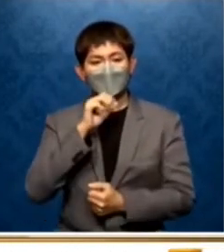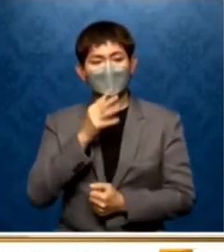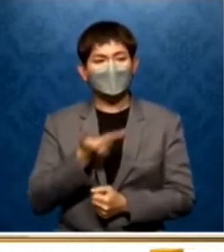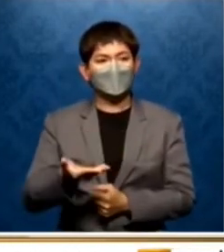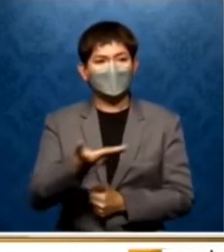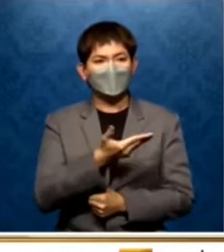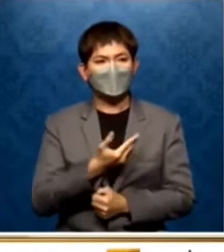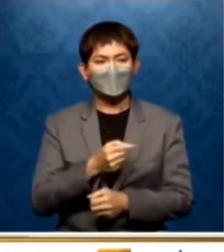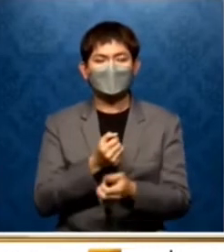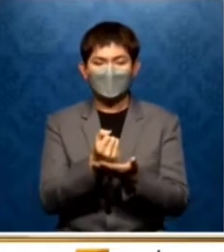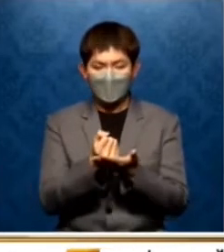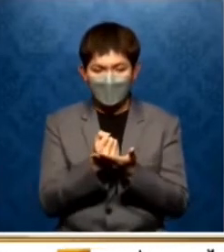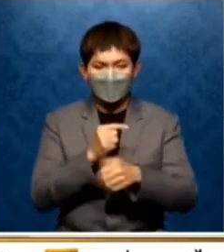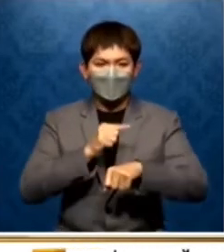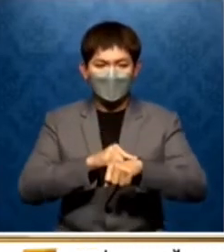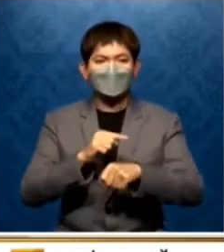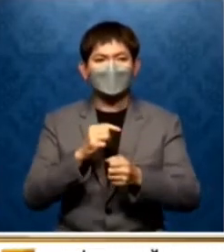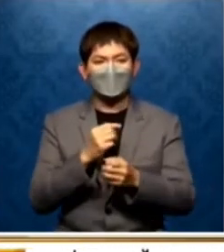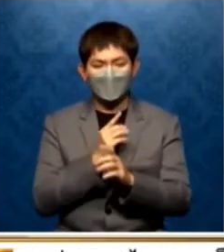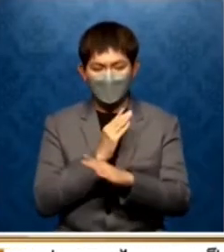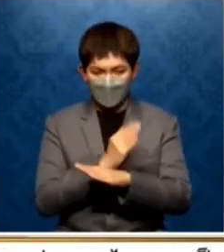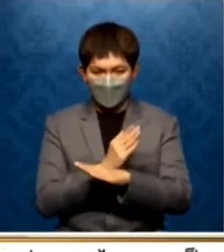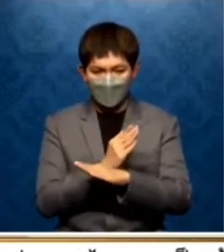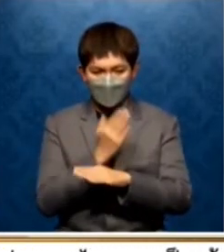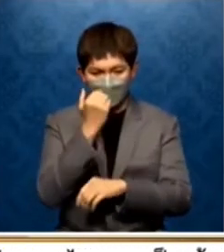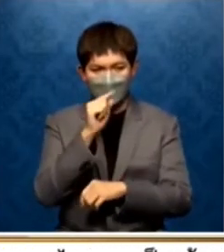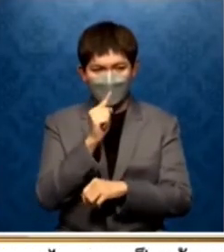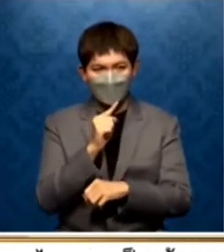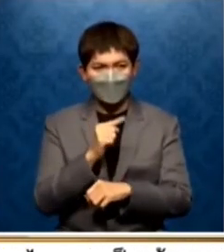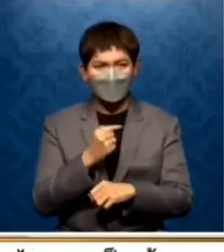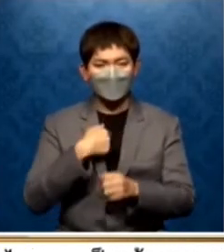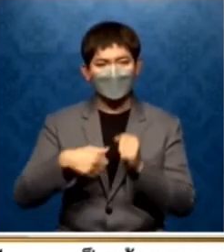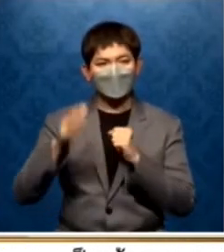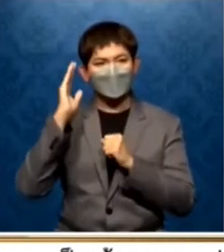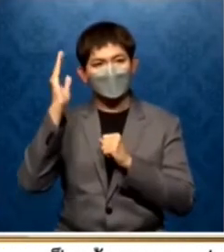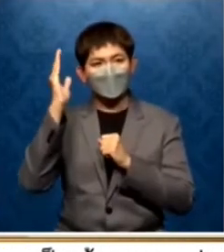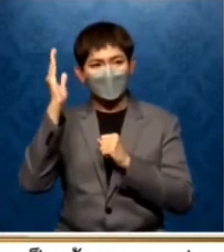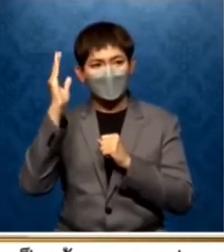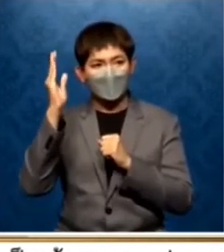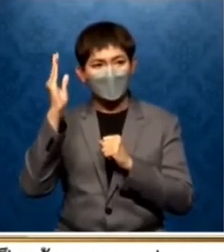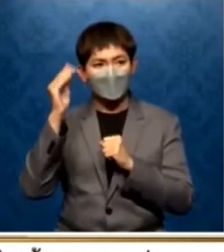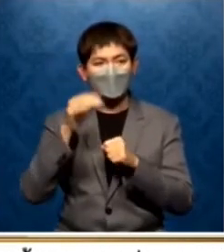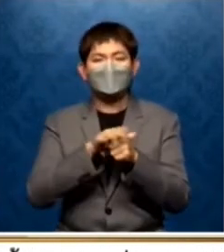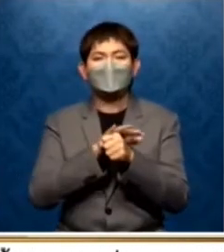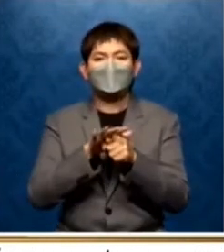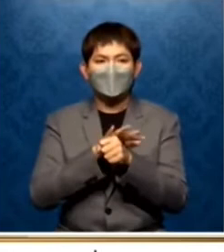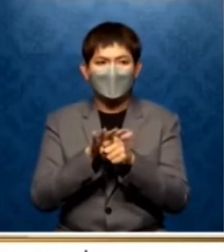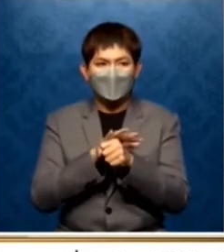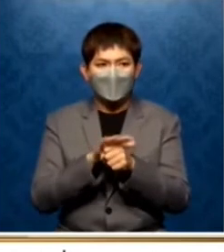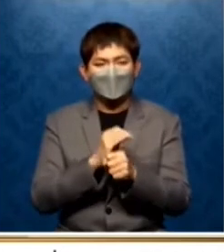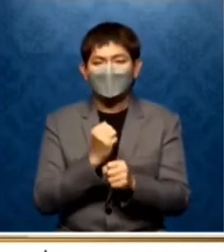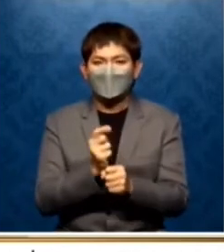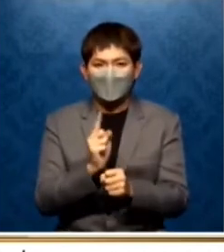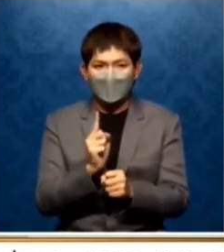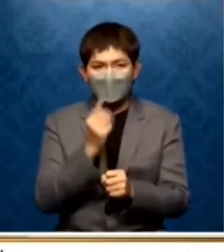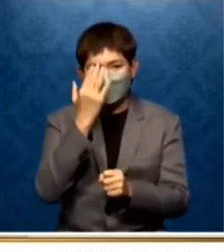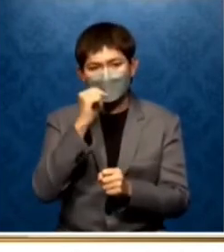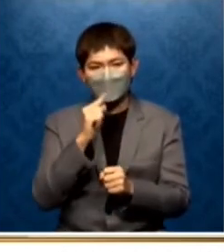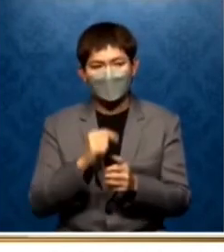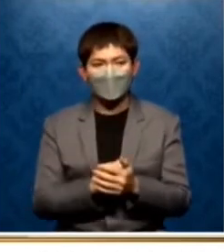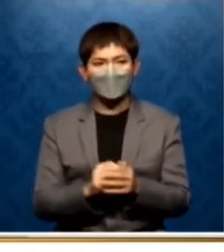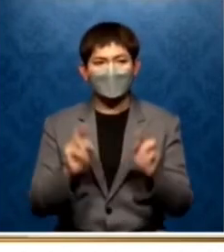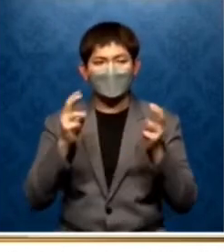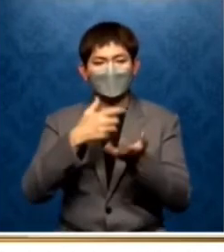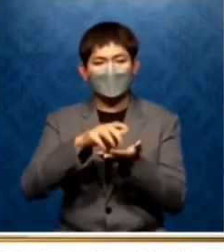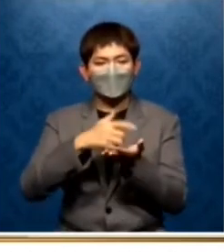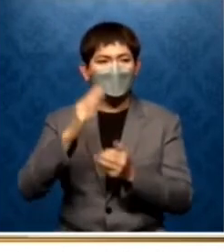าช่วยกันบริหารเวลาว่าเราควรจะอภิปรายพอดีเพียงใดนะครับเพื่อให้เรื่องเนี่ยเพื่อ